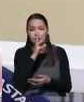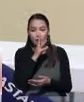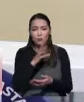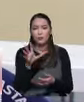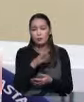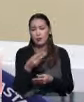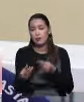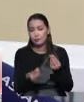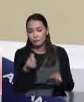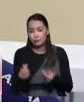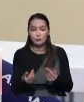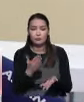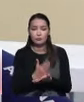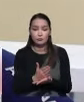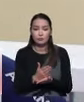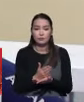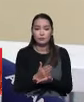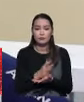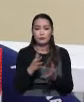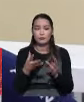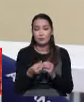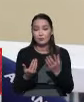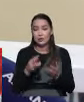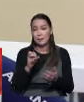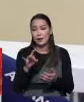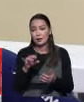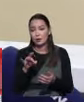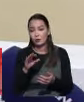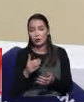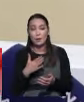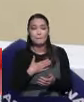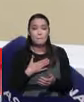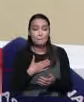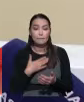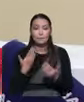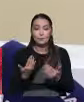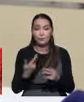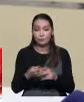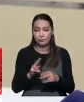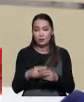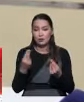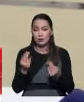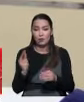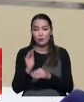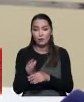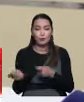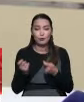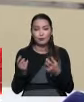например, бәрін төлейміз. Енді маркировка енгізетін болсақ, бізге дополнительно еще ақша қаржы керек болады. Маркировка